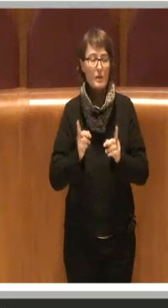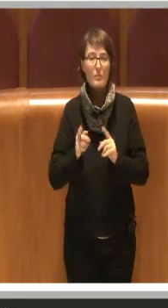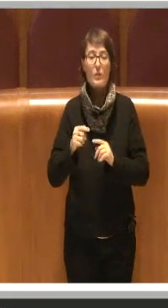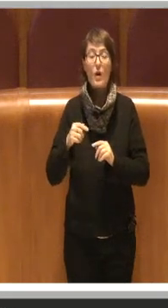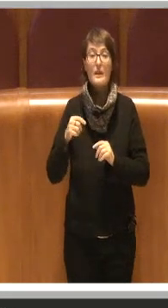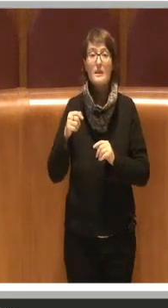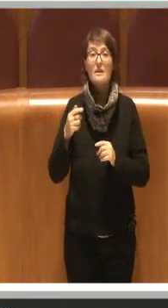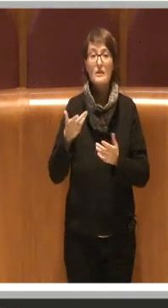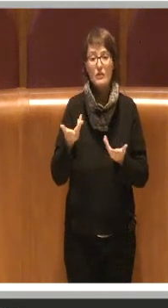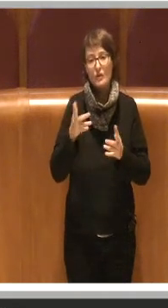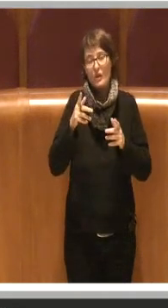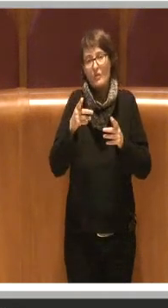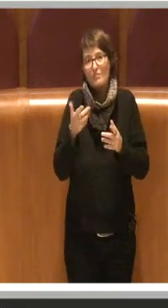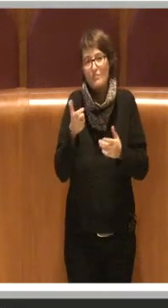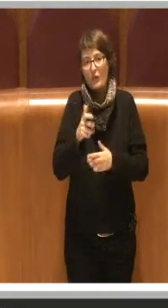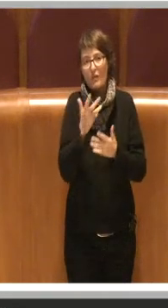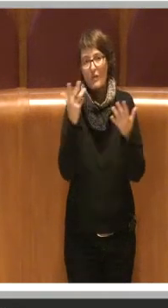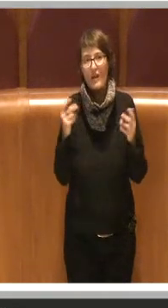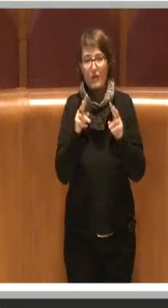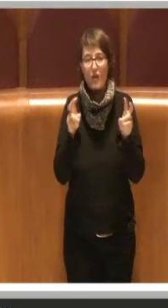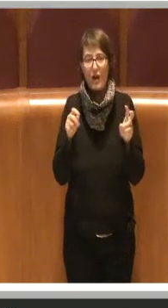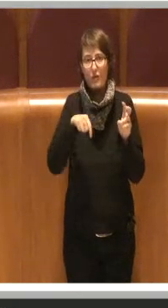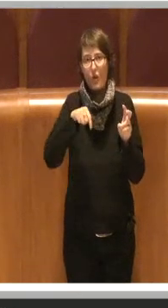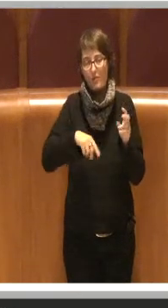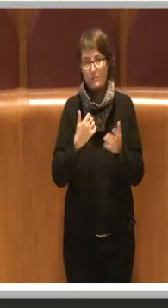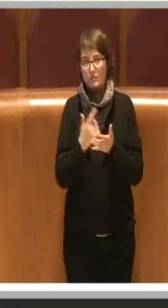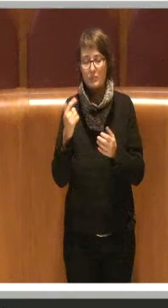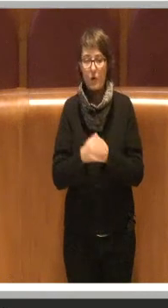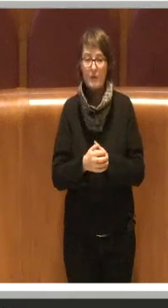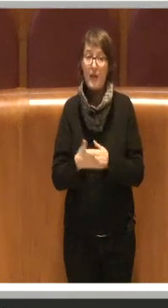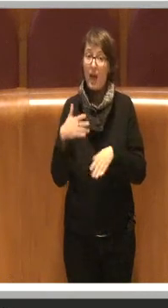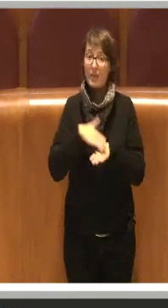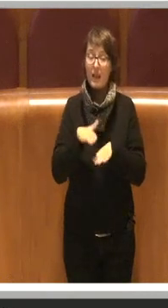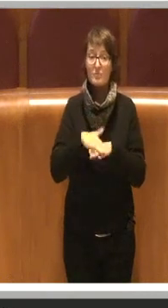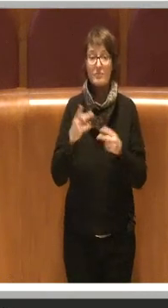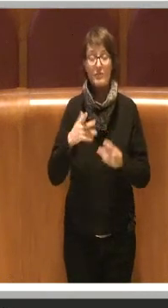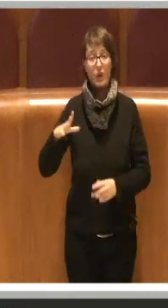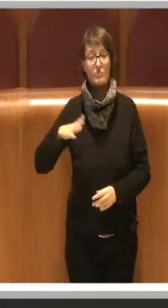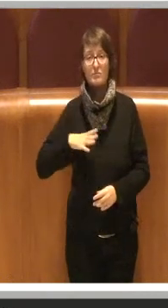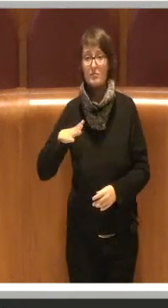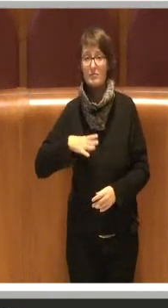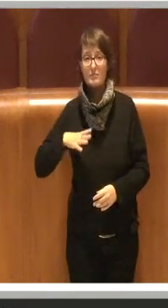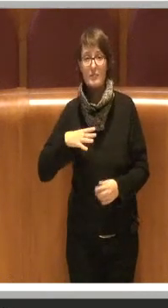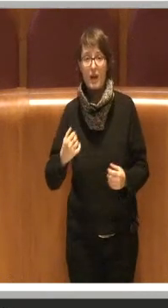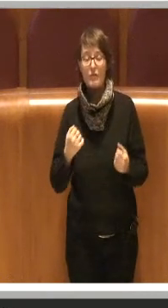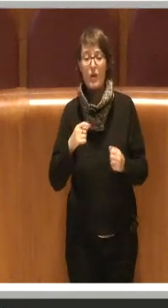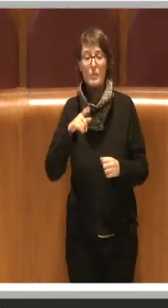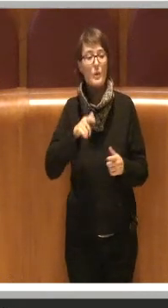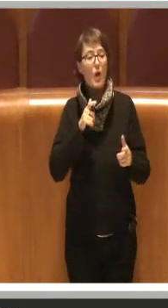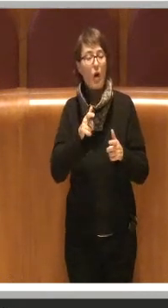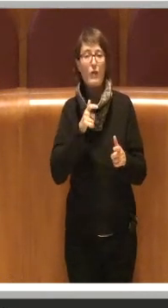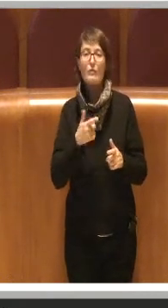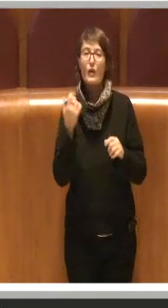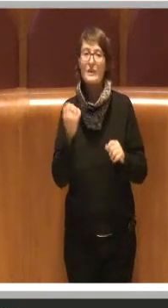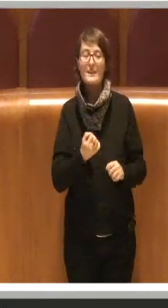tema di cui stiamo parlando. È stata un'esperienza decisamente arricchente, come lo è stato, devo dire, il confronto con l'istituzione.